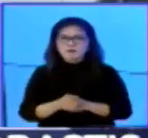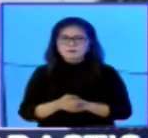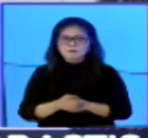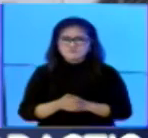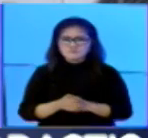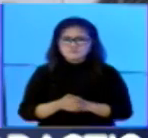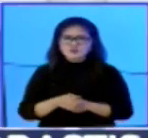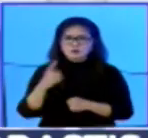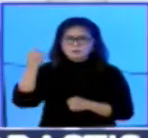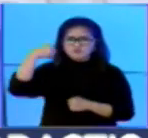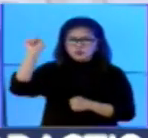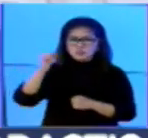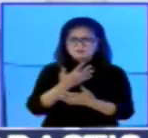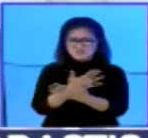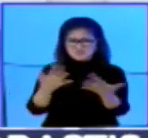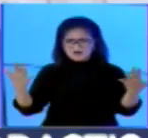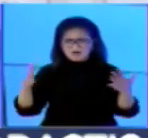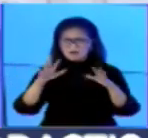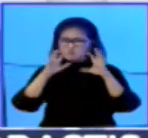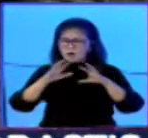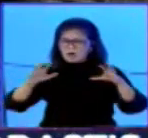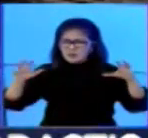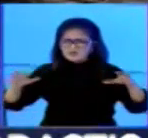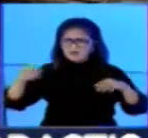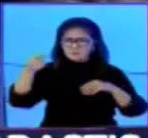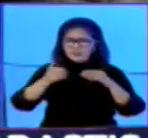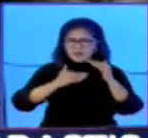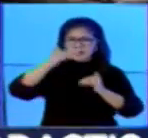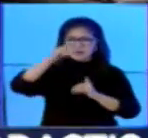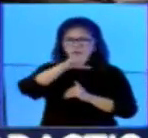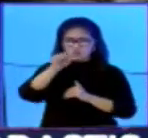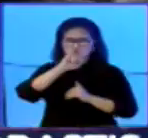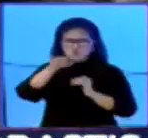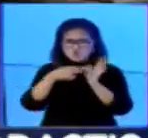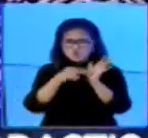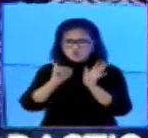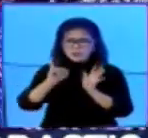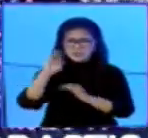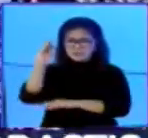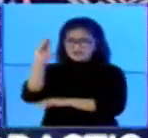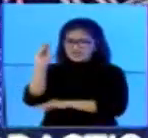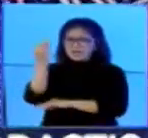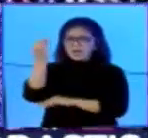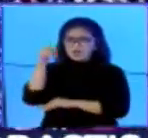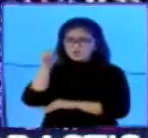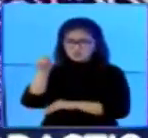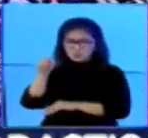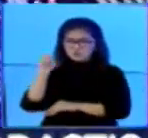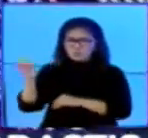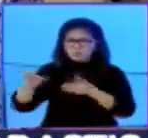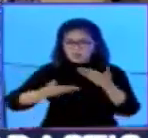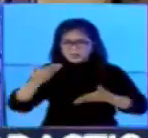Menjawab protes masyarakat yang mengeluh tagihan listriknya melonjak drastis pada bulan Juni, Direktur Niaga dan Manajemen Pelanggan PLN mengatakan